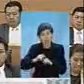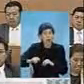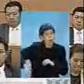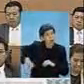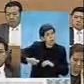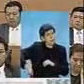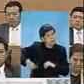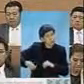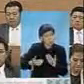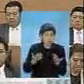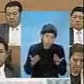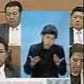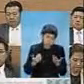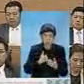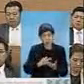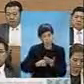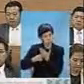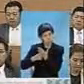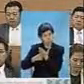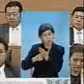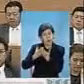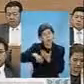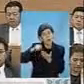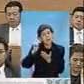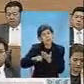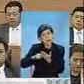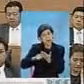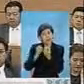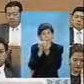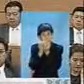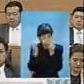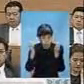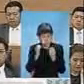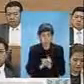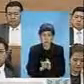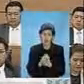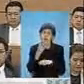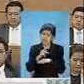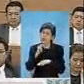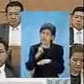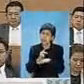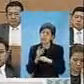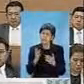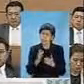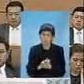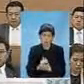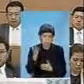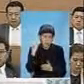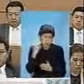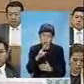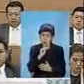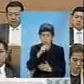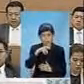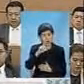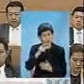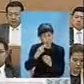าสุดท้ายมีคนไปยื่นศาลรัฐธรรมนูญท่านประธานที่เคารพครับก่อนที่นายนพดล